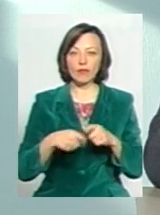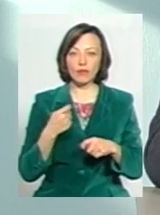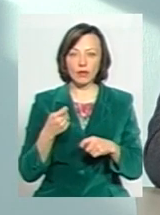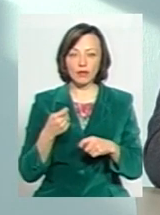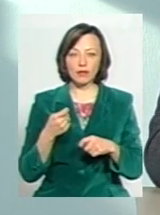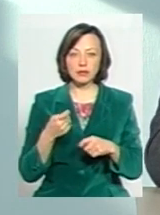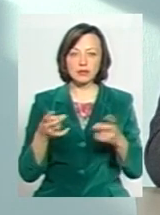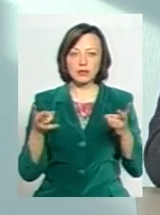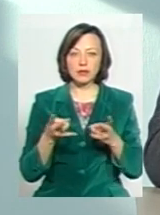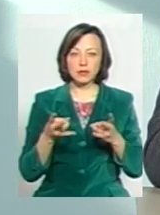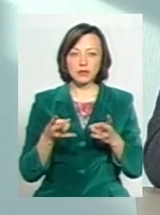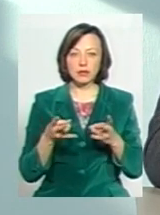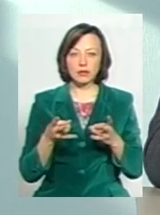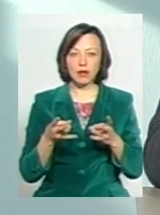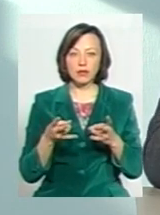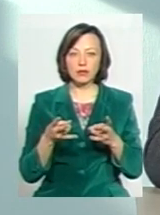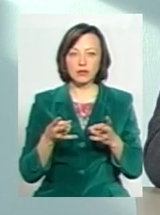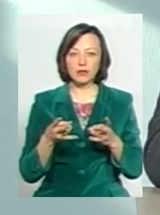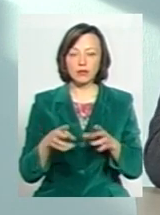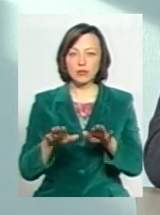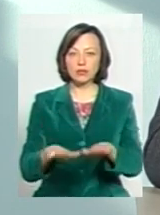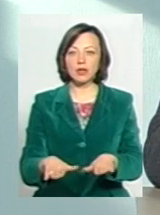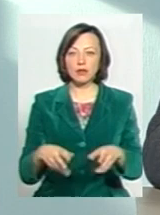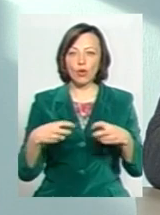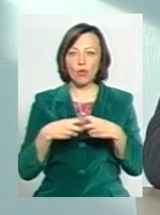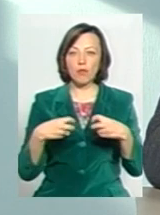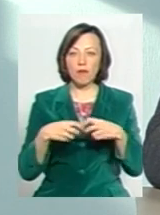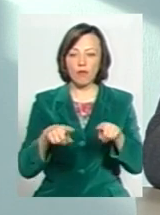там, треба поставити гумовий коврик для ліфтера,